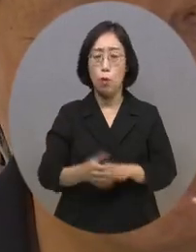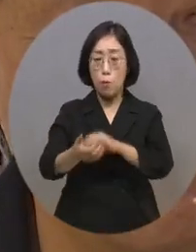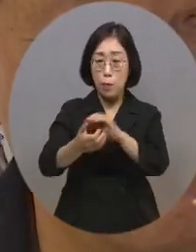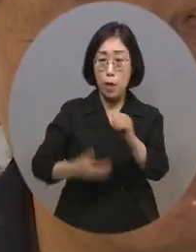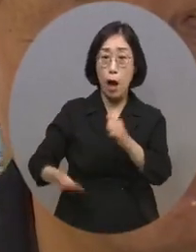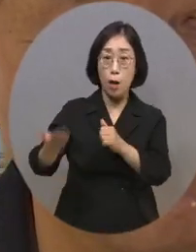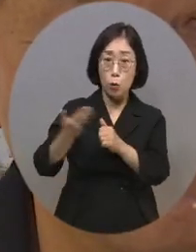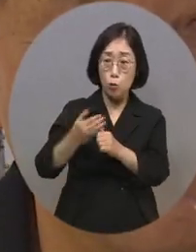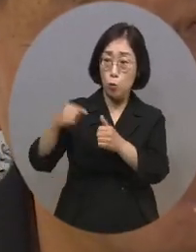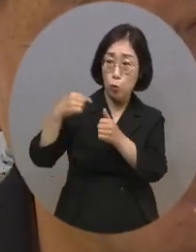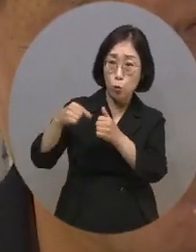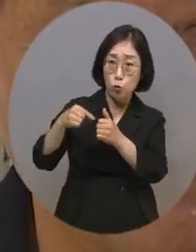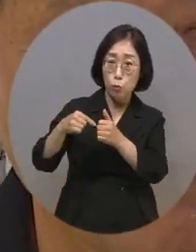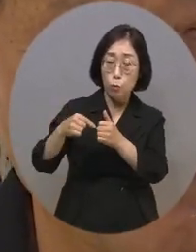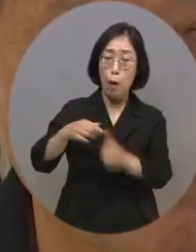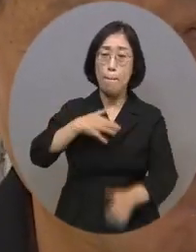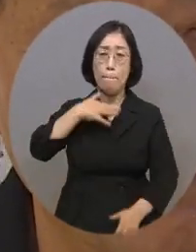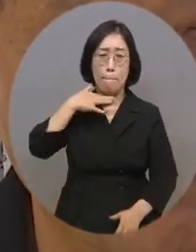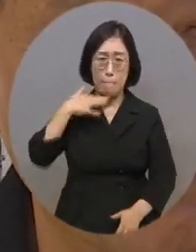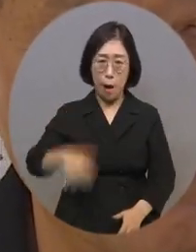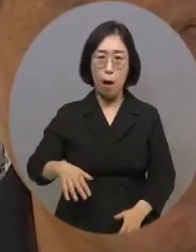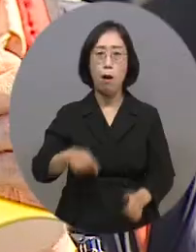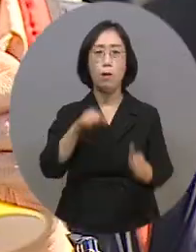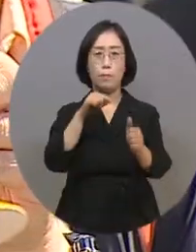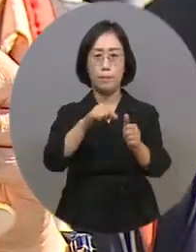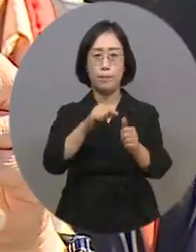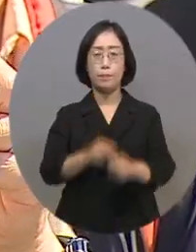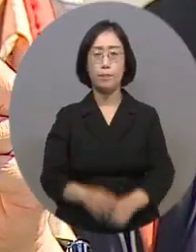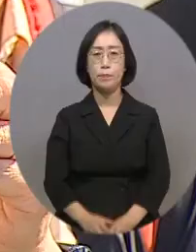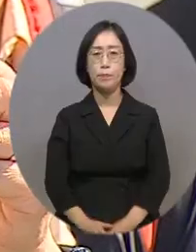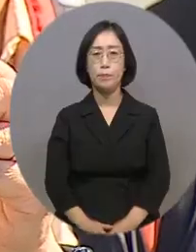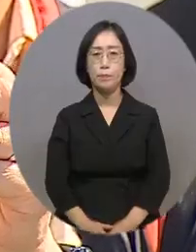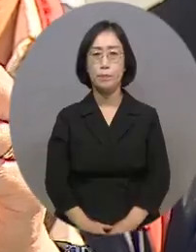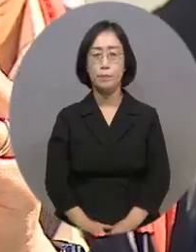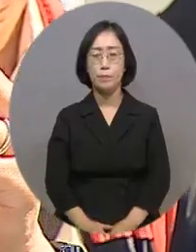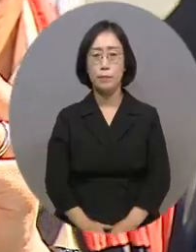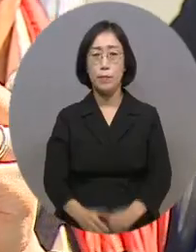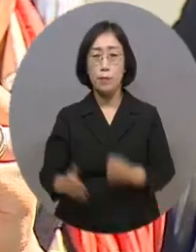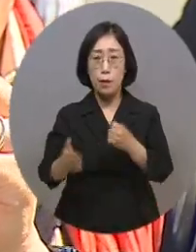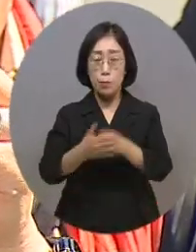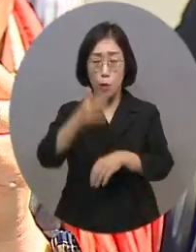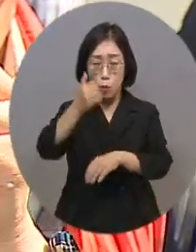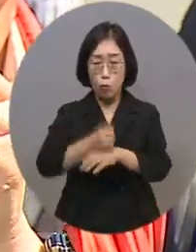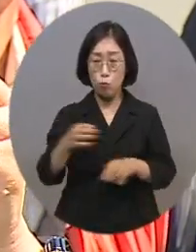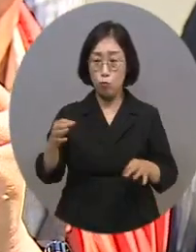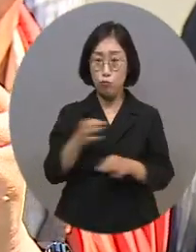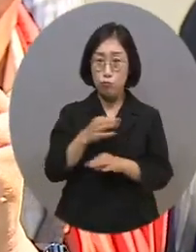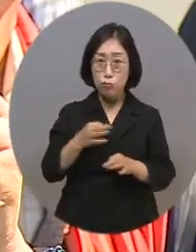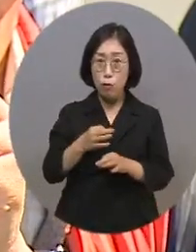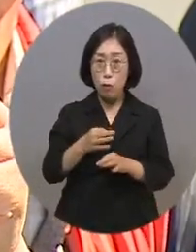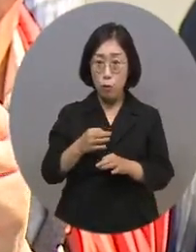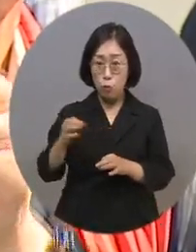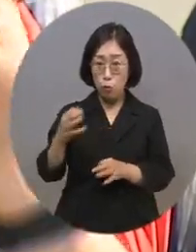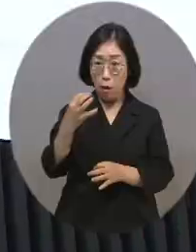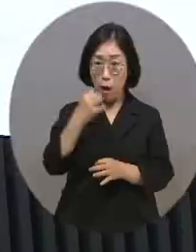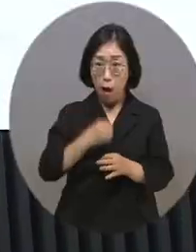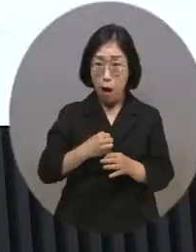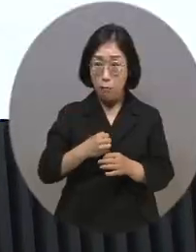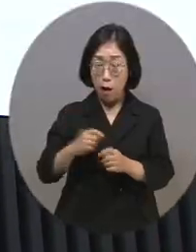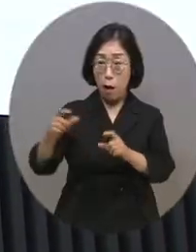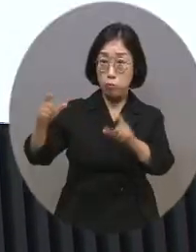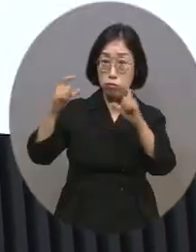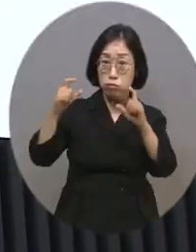안내나 교육조차 받지 못한 것으로 알려졌습니다. 이로 인해 부정수급자로 몰린 장 씨는 생을